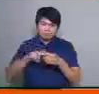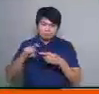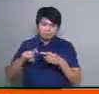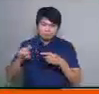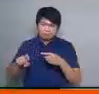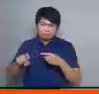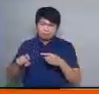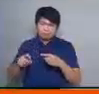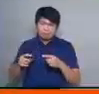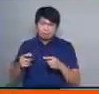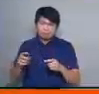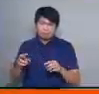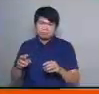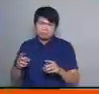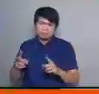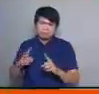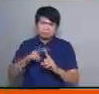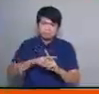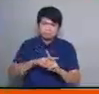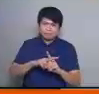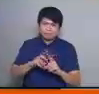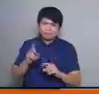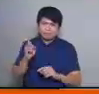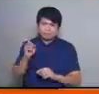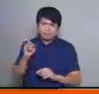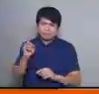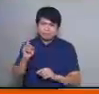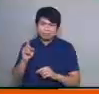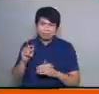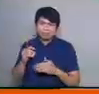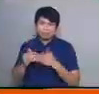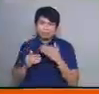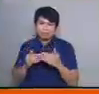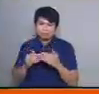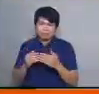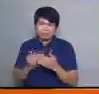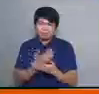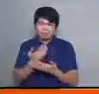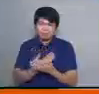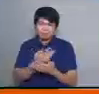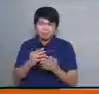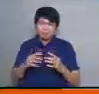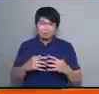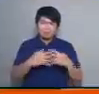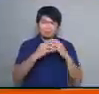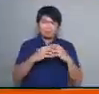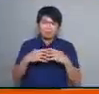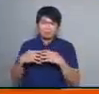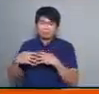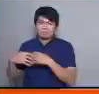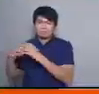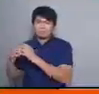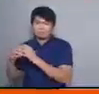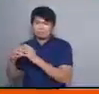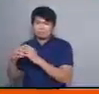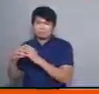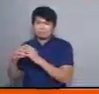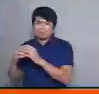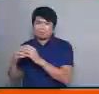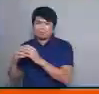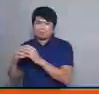already apply for the new plant, considering that we are building up our capacity,